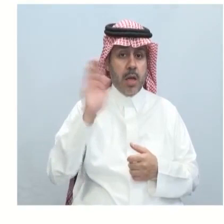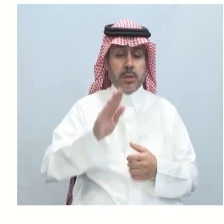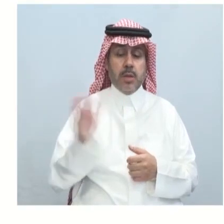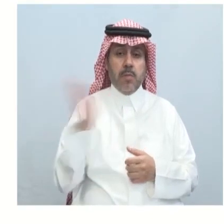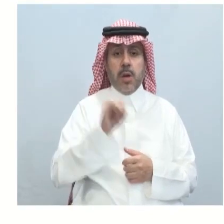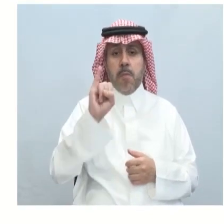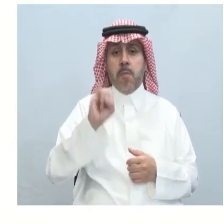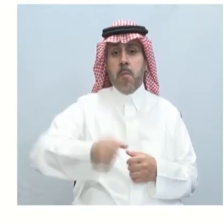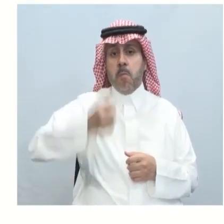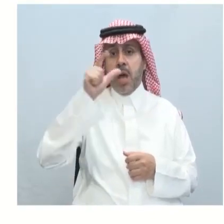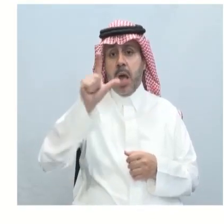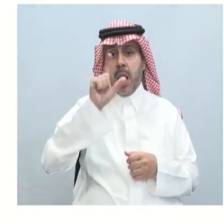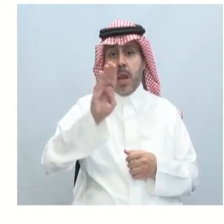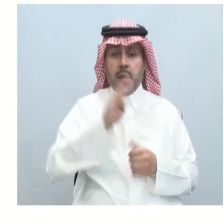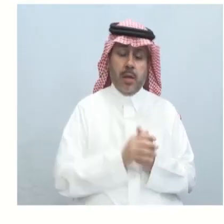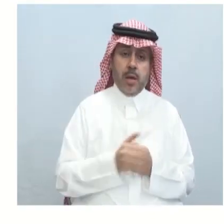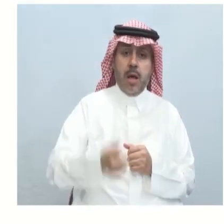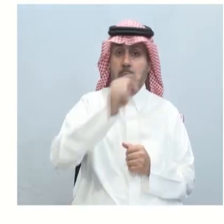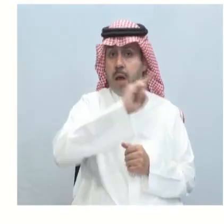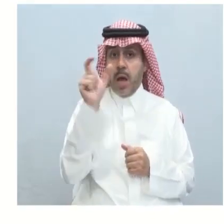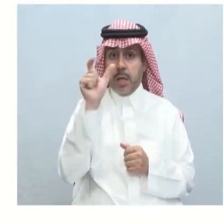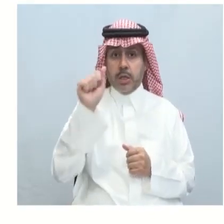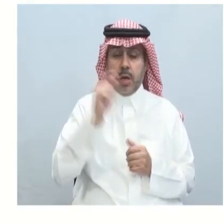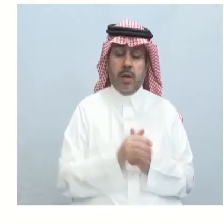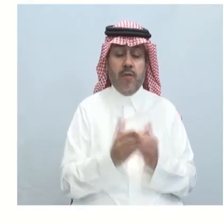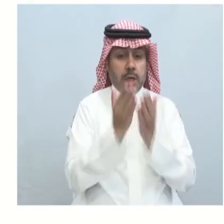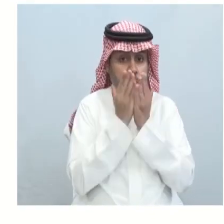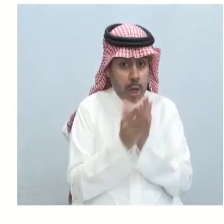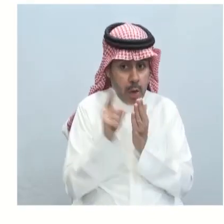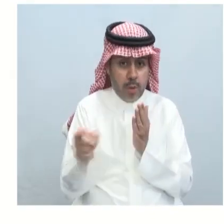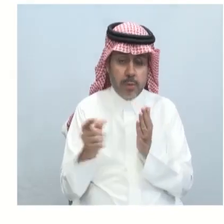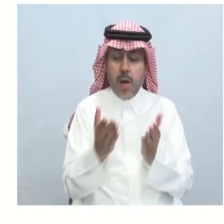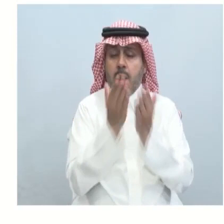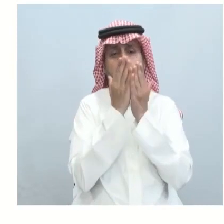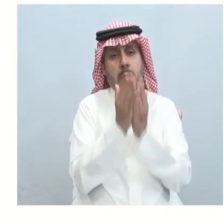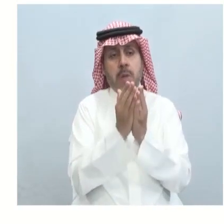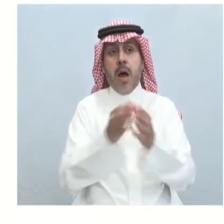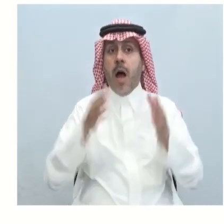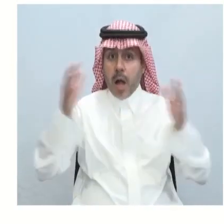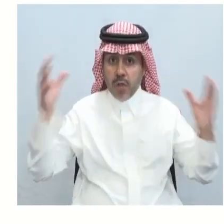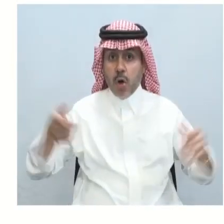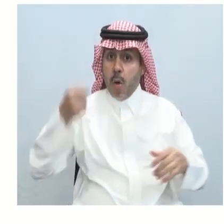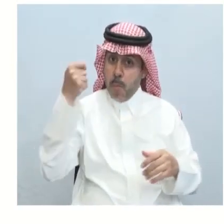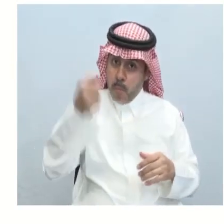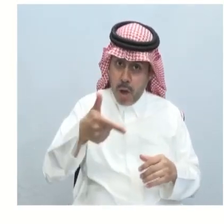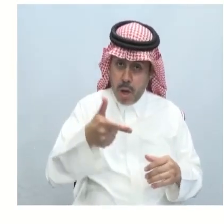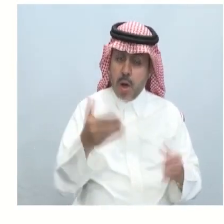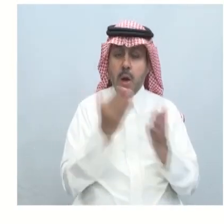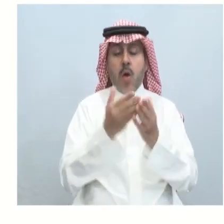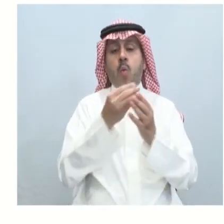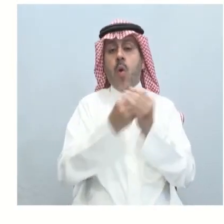دعا له النبي صلى الله عليه وسلم فقال فقال اللهم اكثر ماله وولده